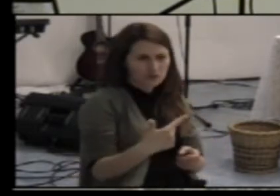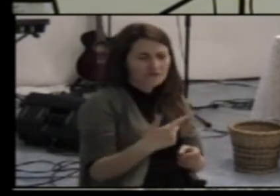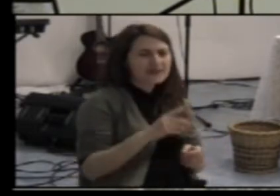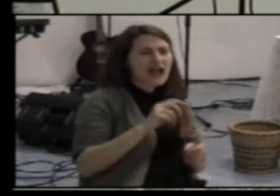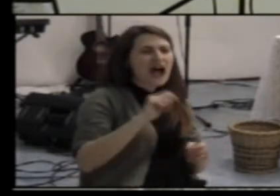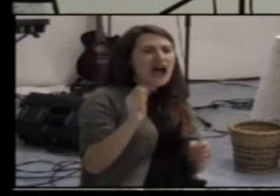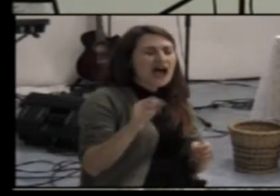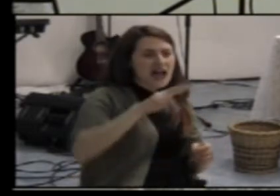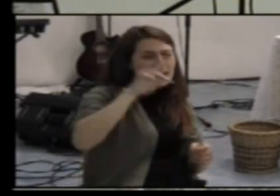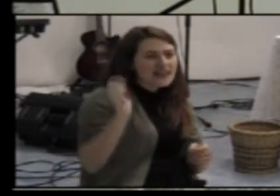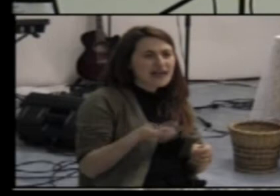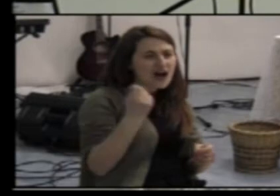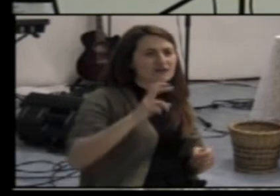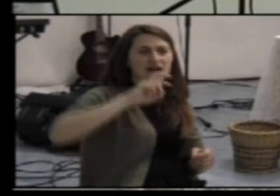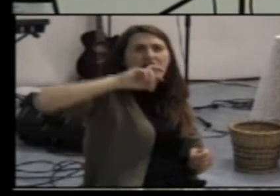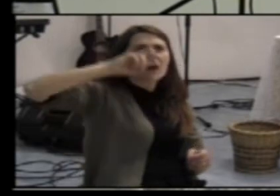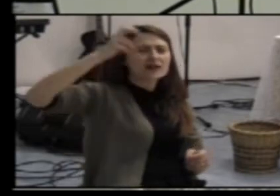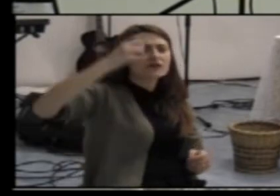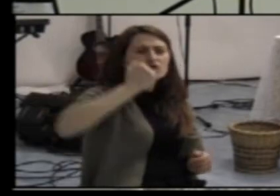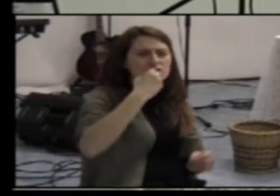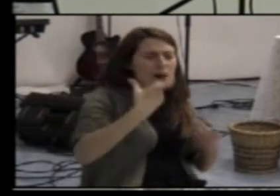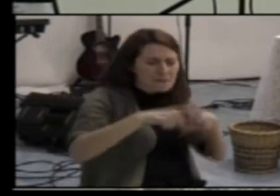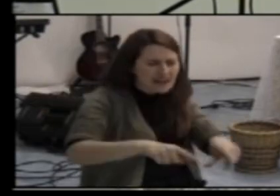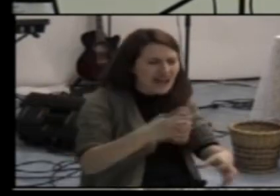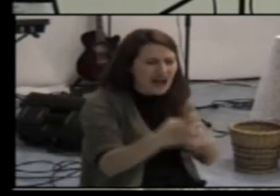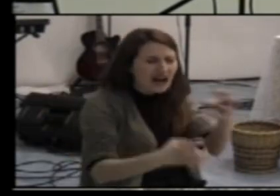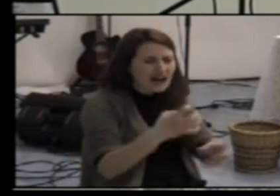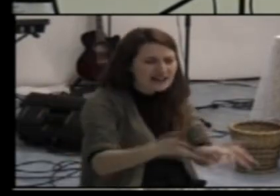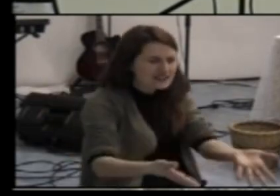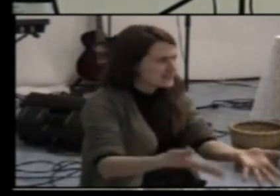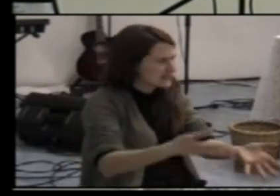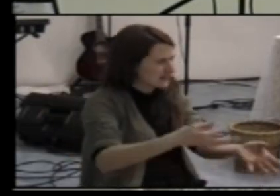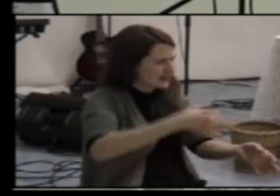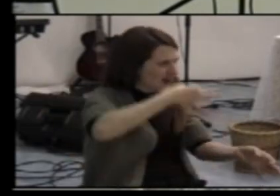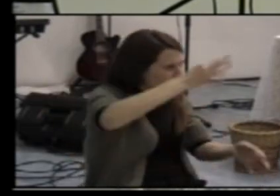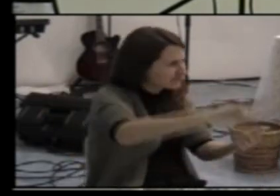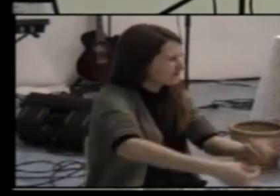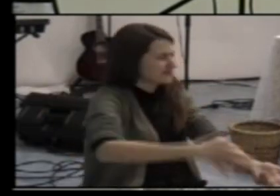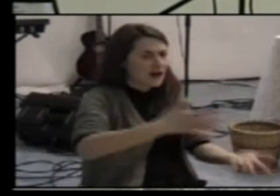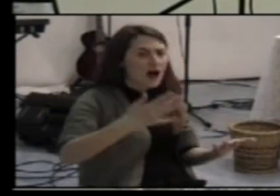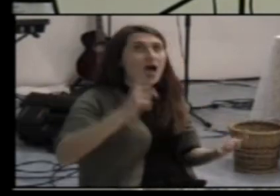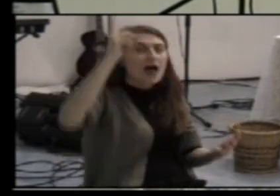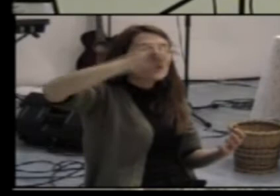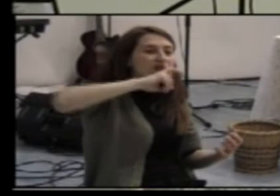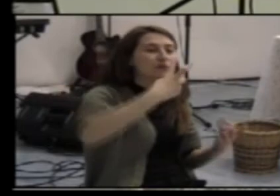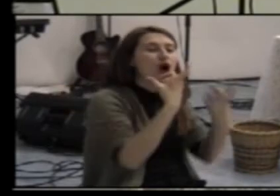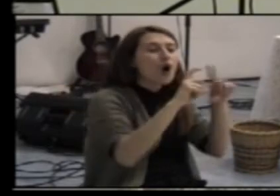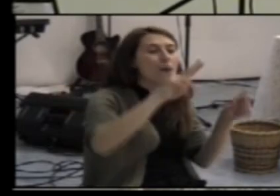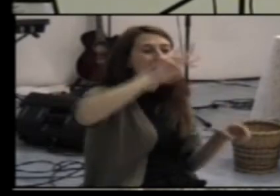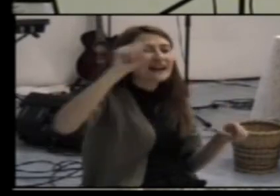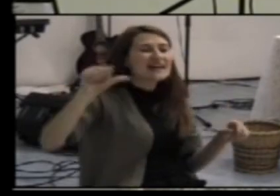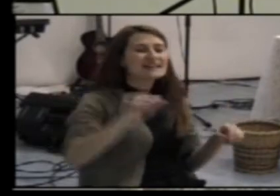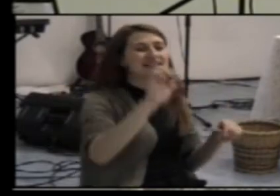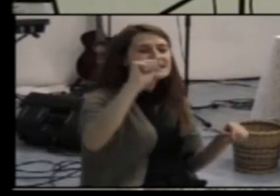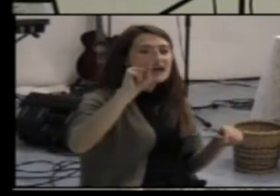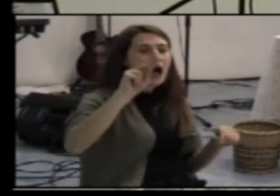rotto quel patto che voi avevate fatto con i Gabaoniti. E se questa cosa non viene